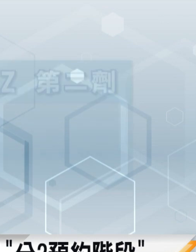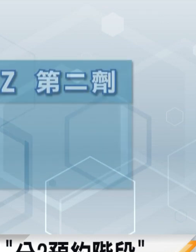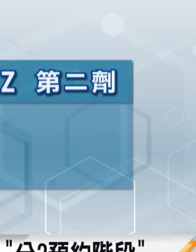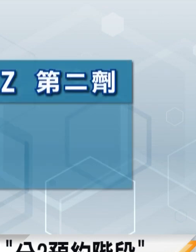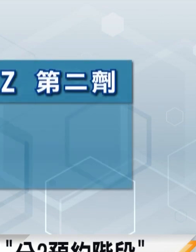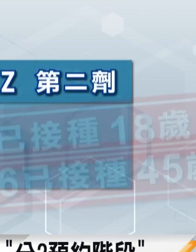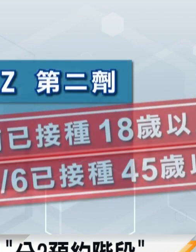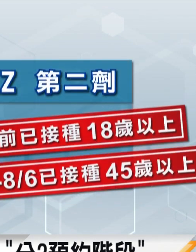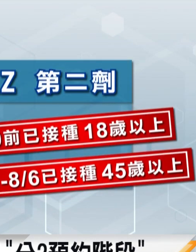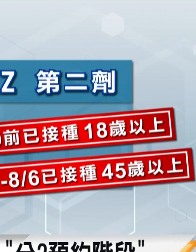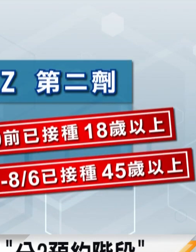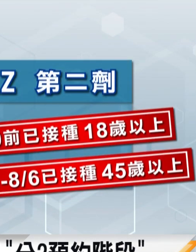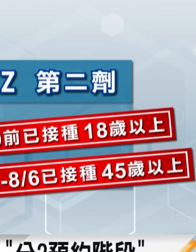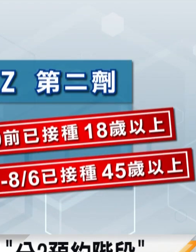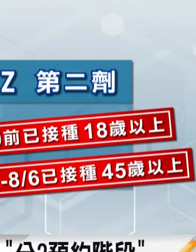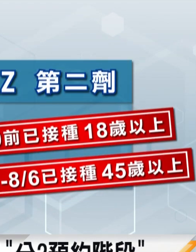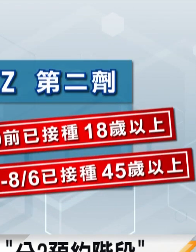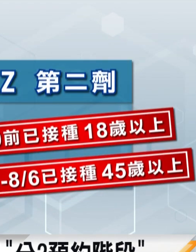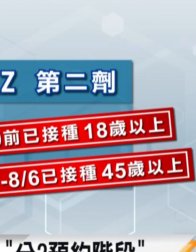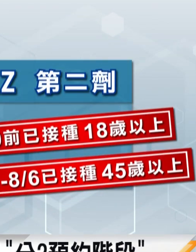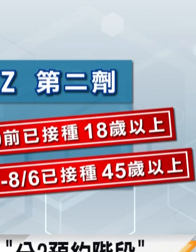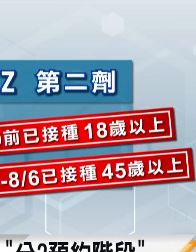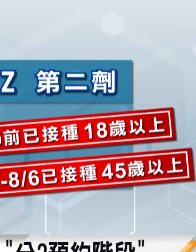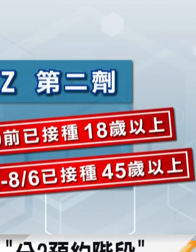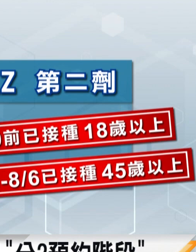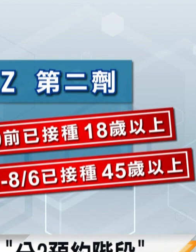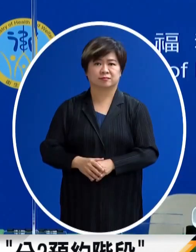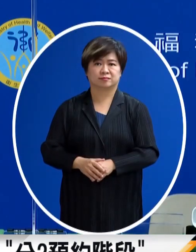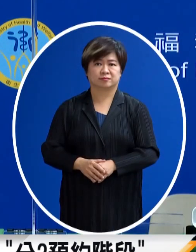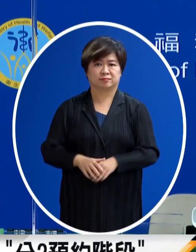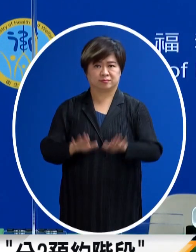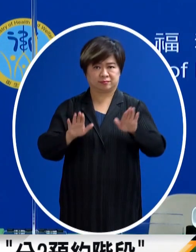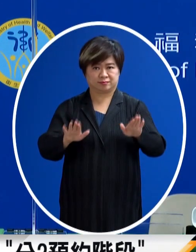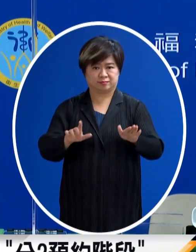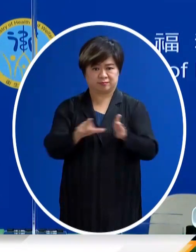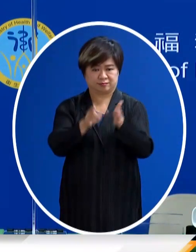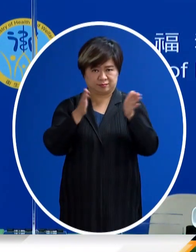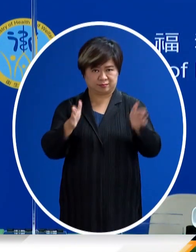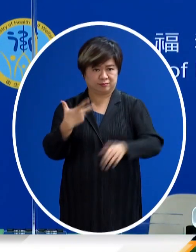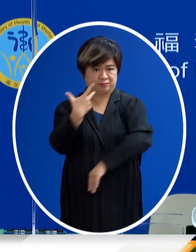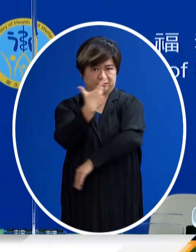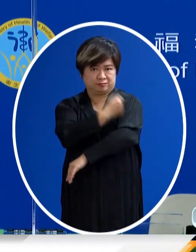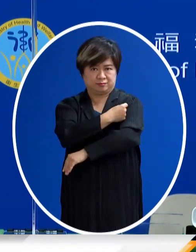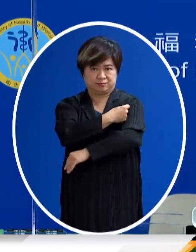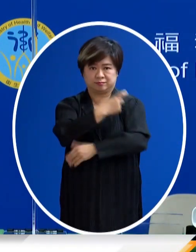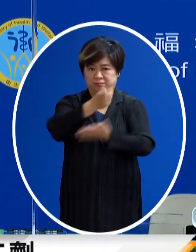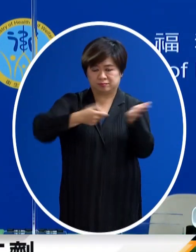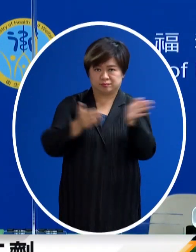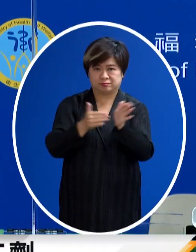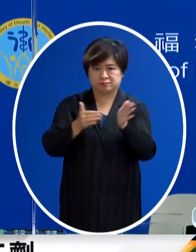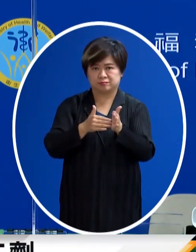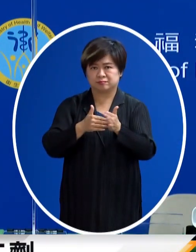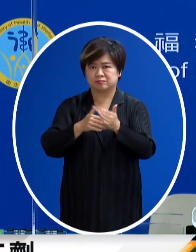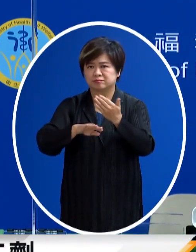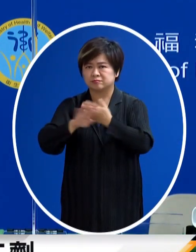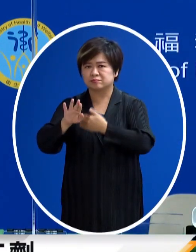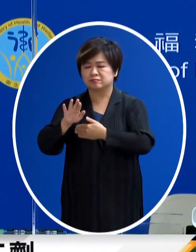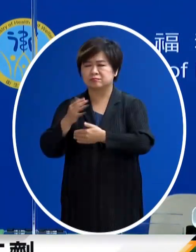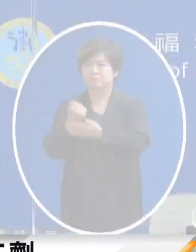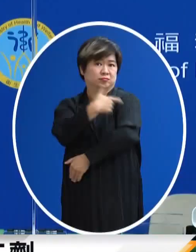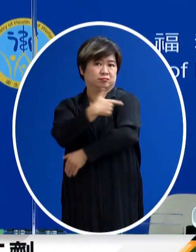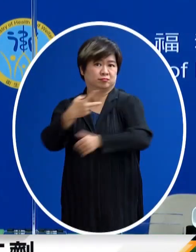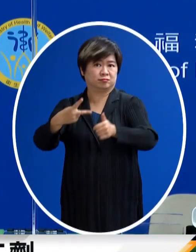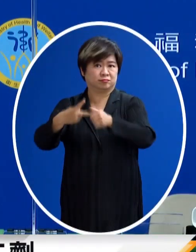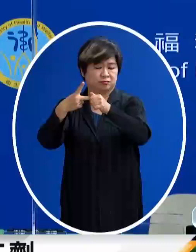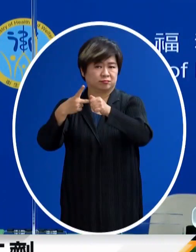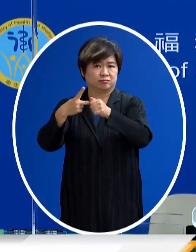群。AZ 则有两种对象都可以预约， 几乎都打完之后大概剩下不到三十几万，是第二剂